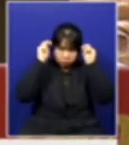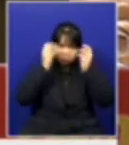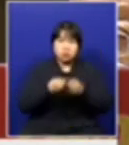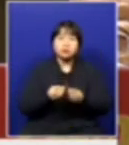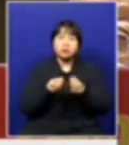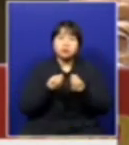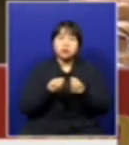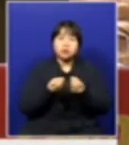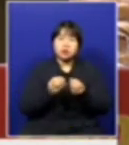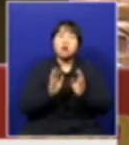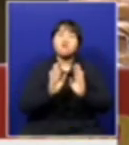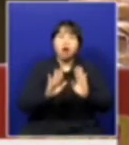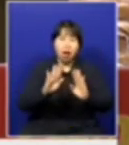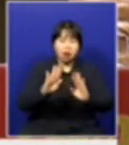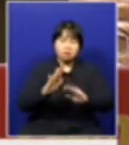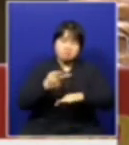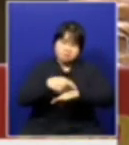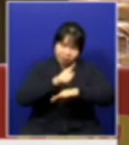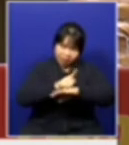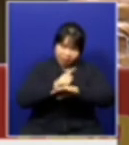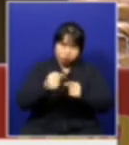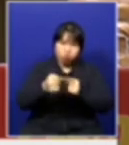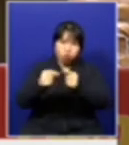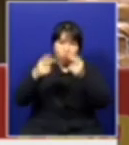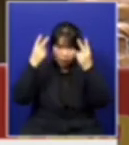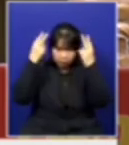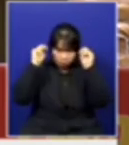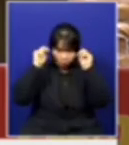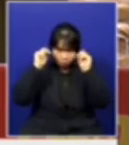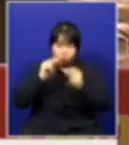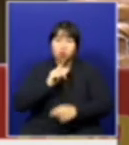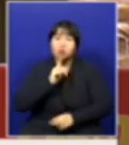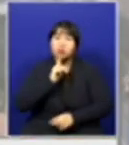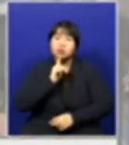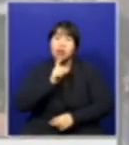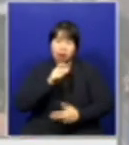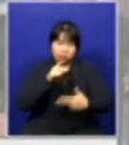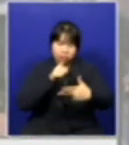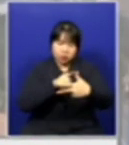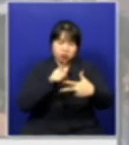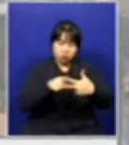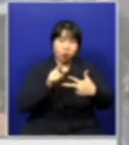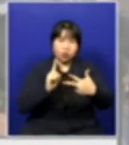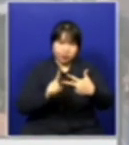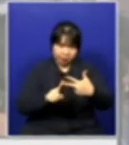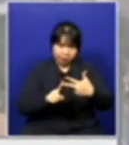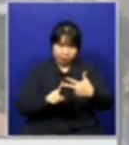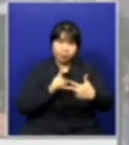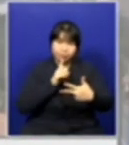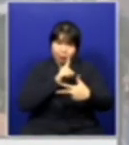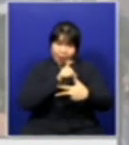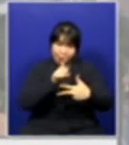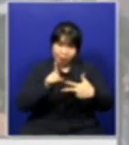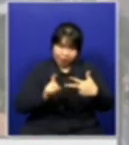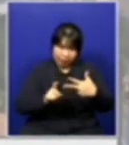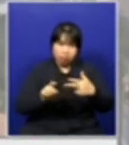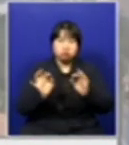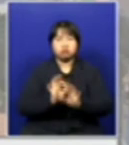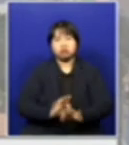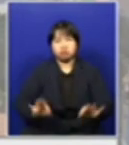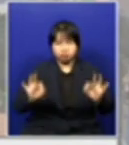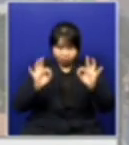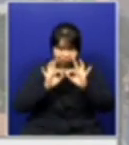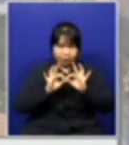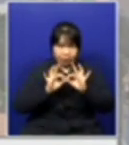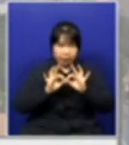ให้เรียนผ่านท่านประธานไปยังท่านนายกให้ตอบ3คำถามที่ดิฉันถามมานี้ซึ่งมีความสำคัญนาย